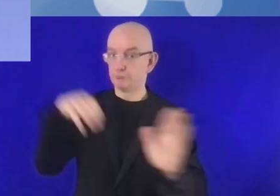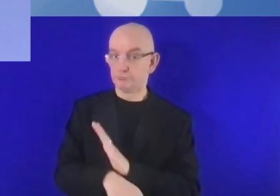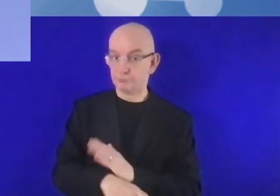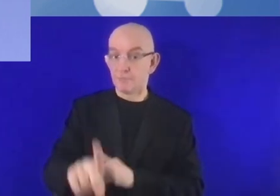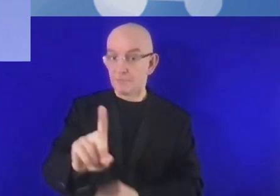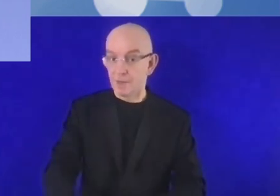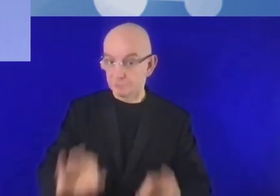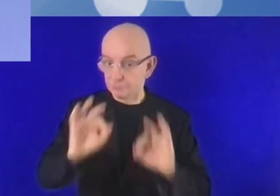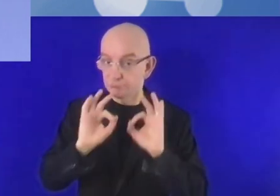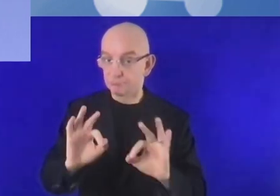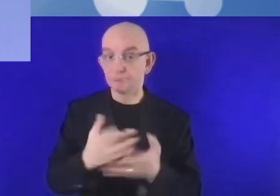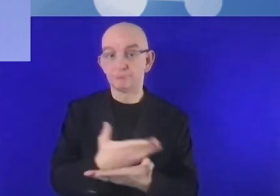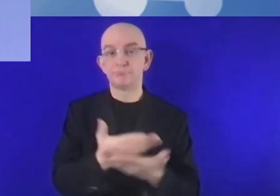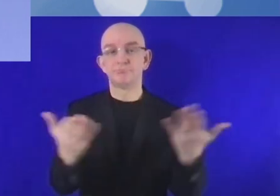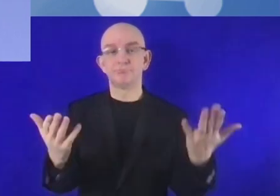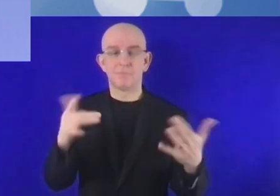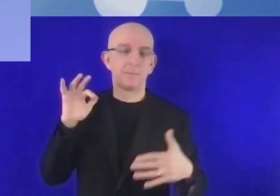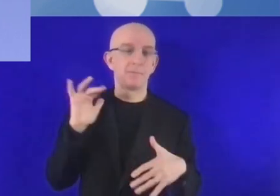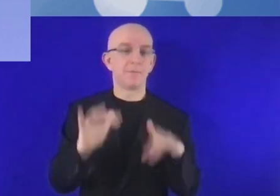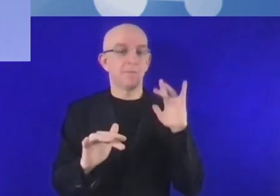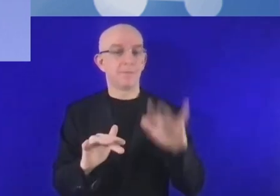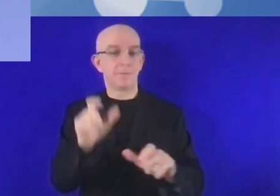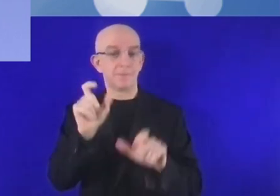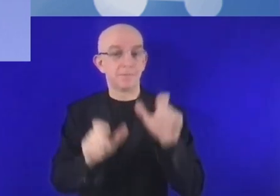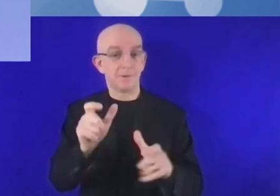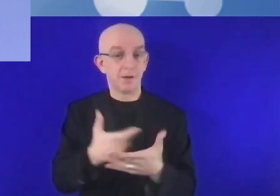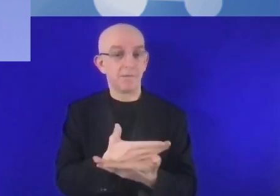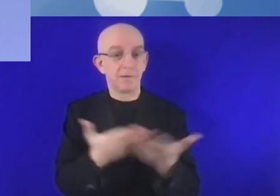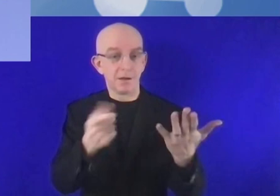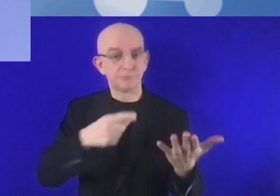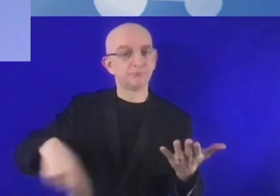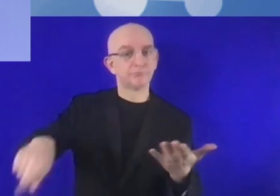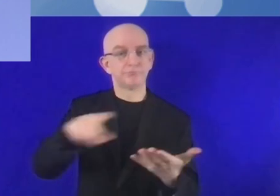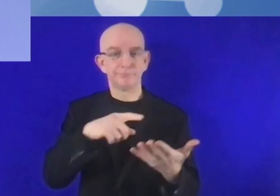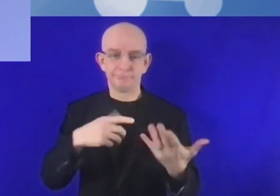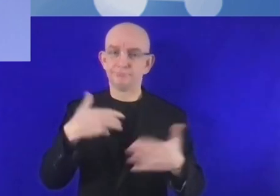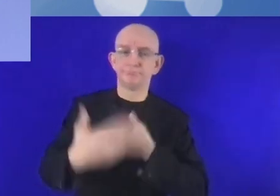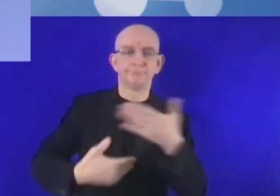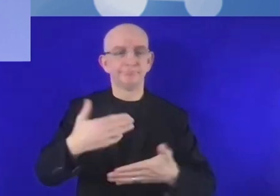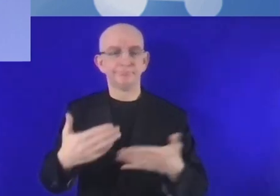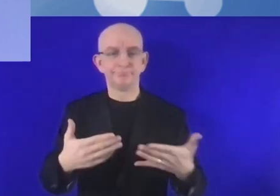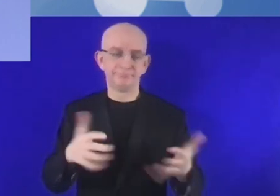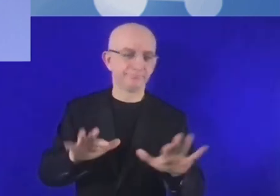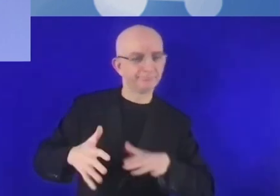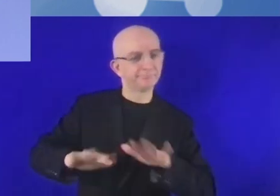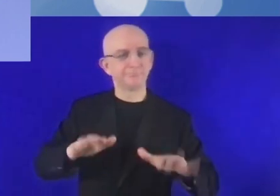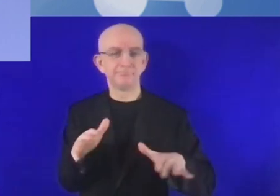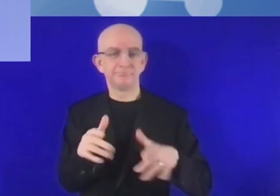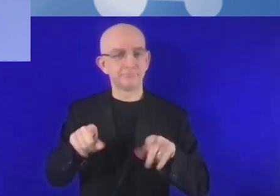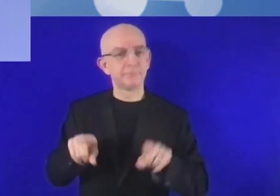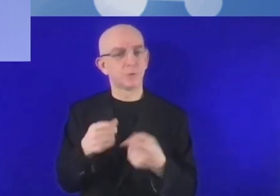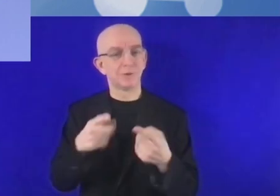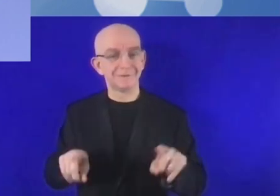co dzień obcują z muzyką niskiej jakości. I tutaj nie mówię o konkretnych gatunkach, bo możemy mieć